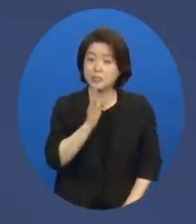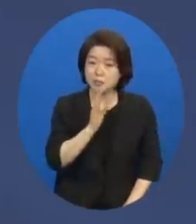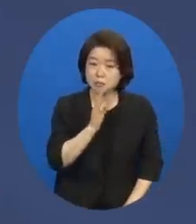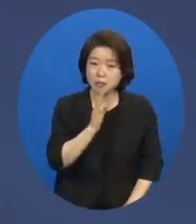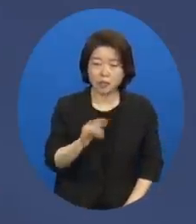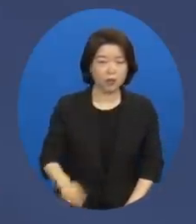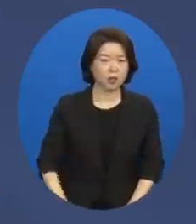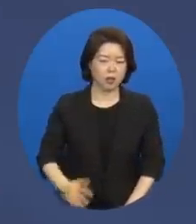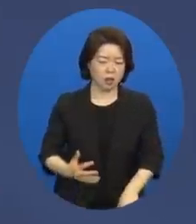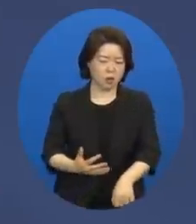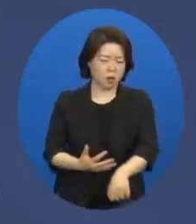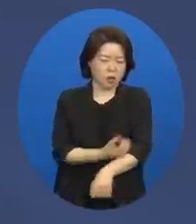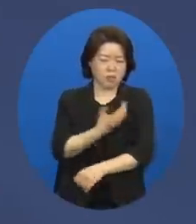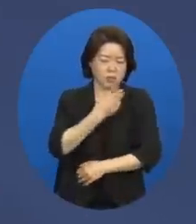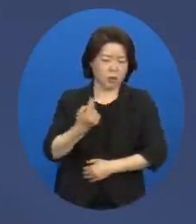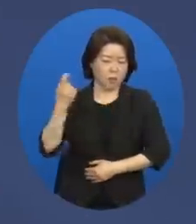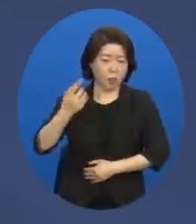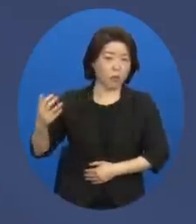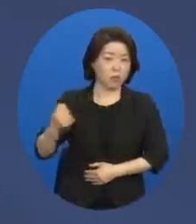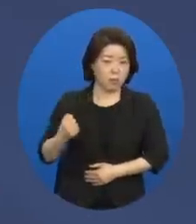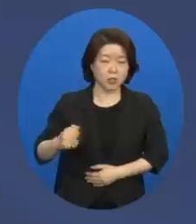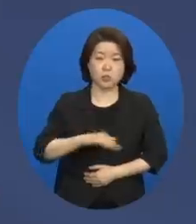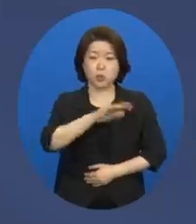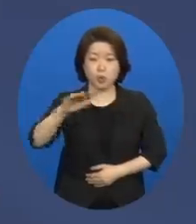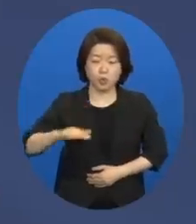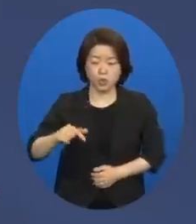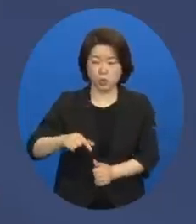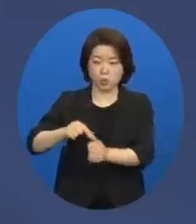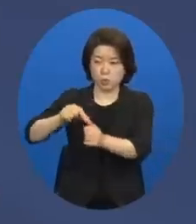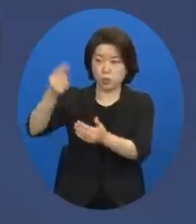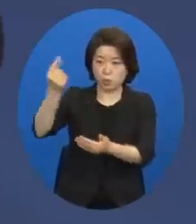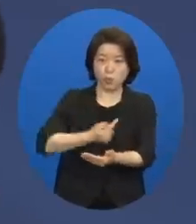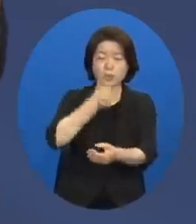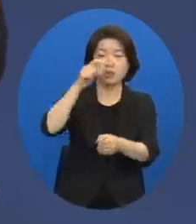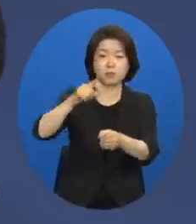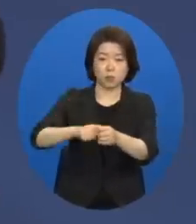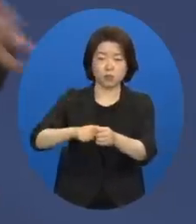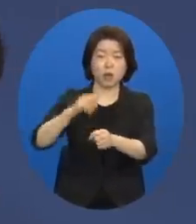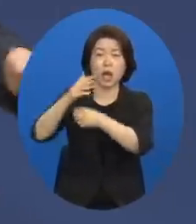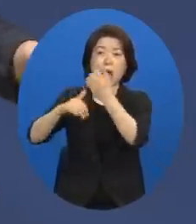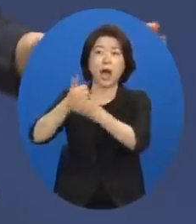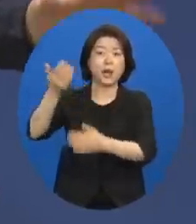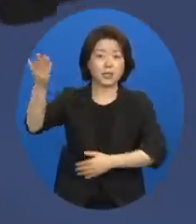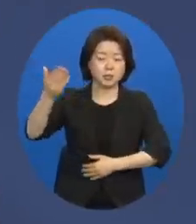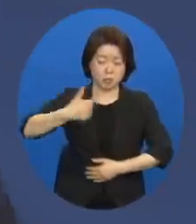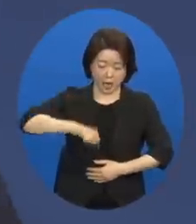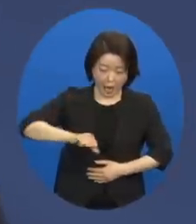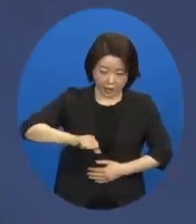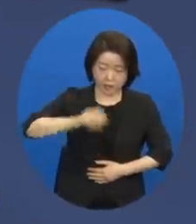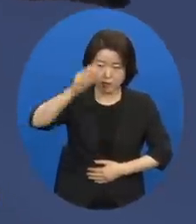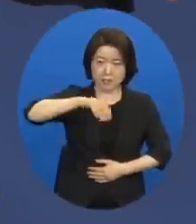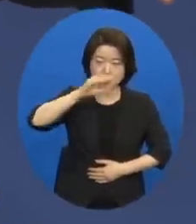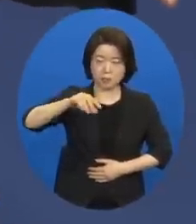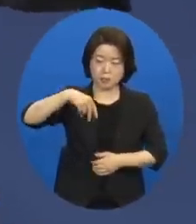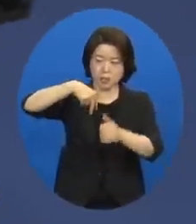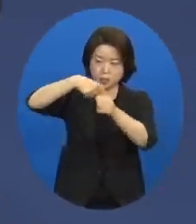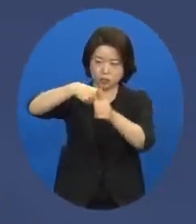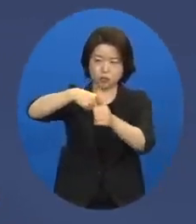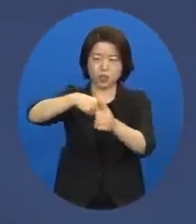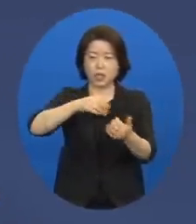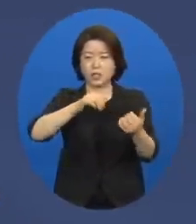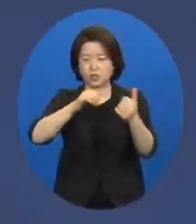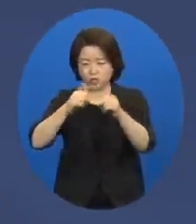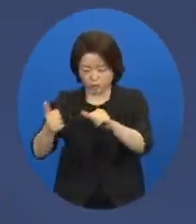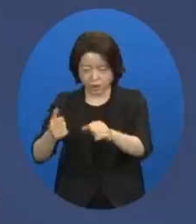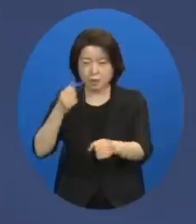그 어마어마한 복음을 가지고 우리를 구원하러 오신 하나님께서 아들을 십자가에 내어 죽이까지